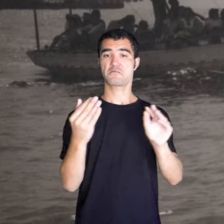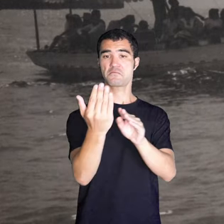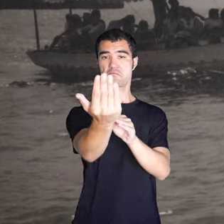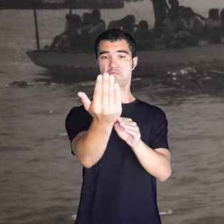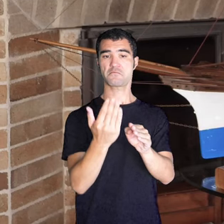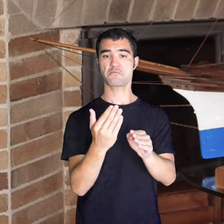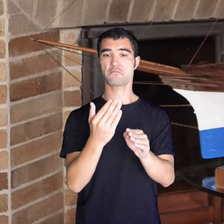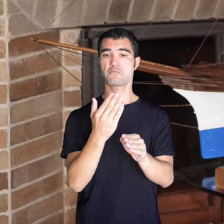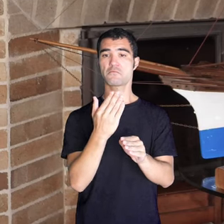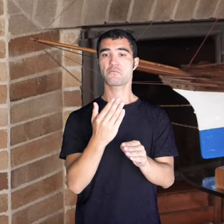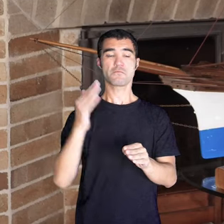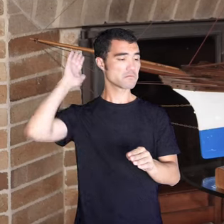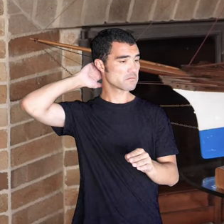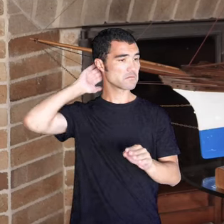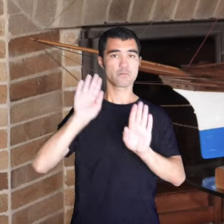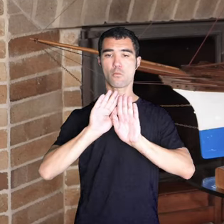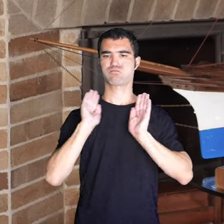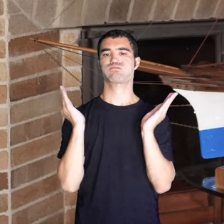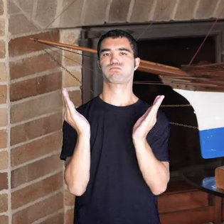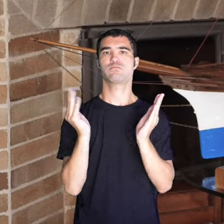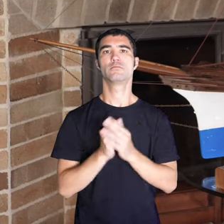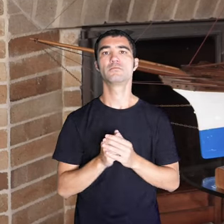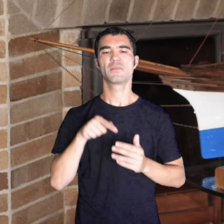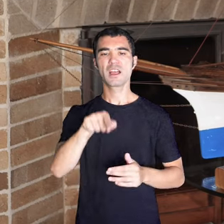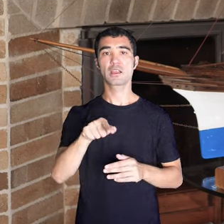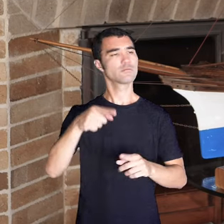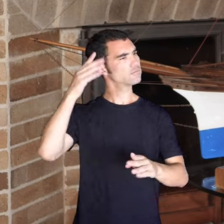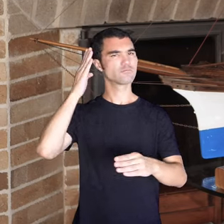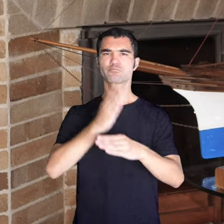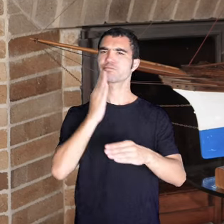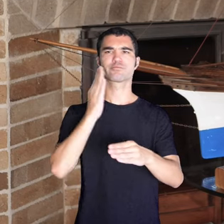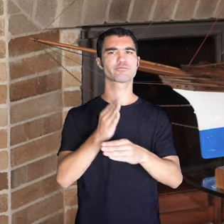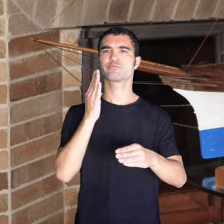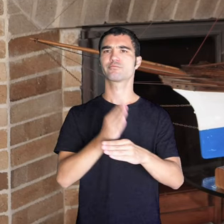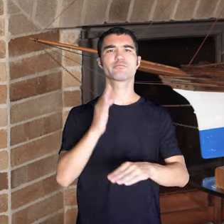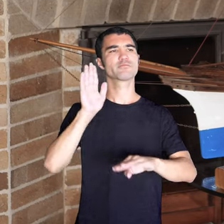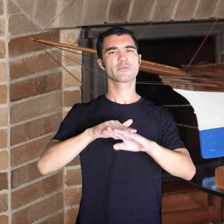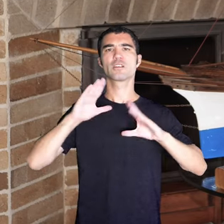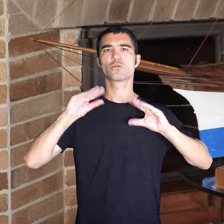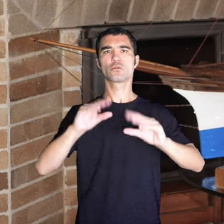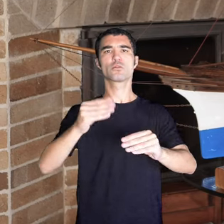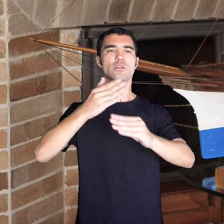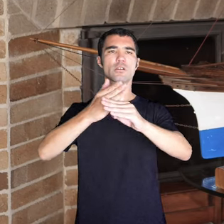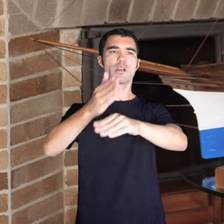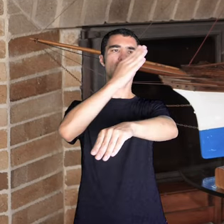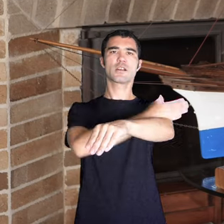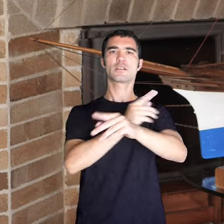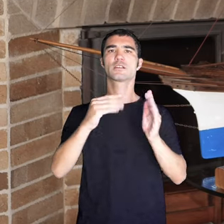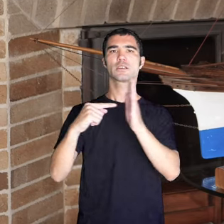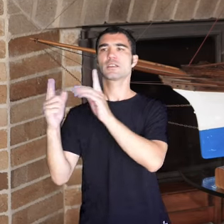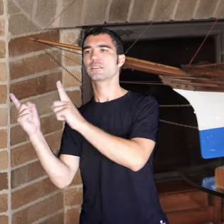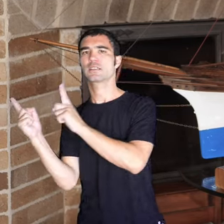redona que sempre s'havia dedicat anteriorment en el